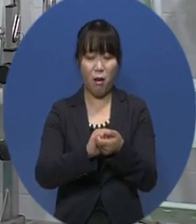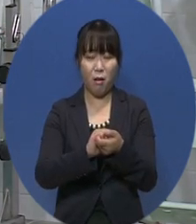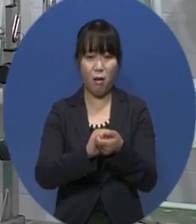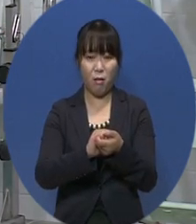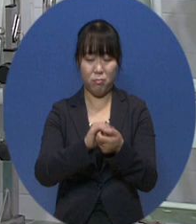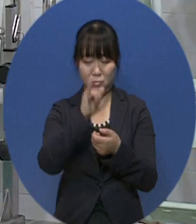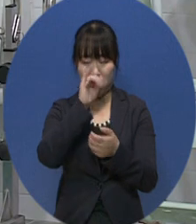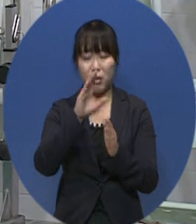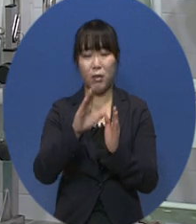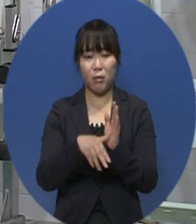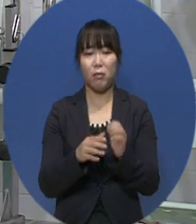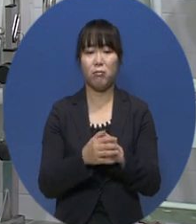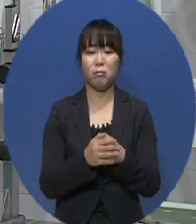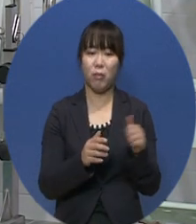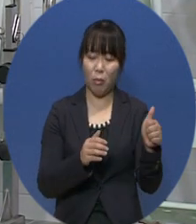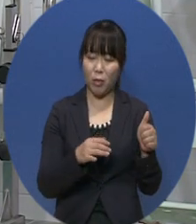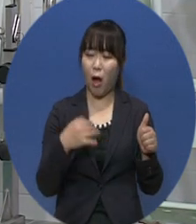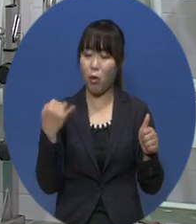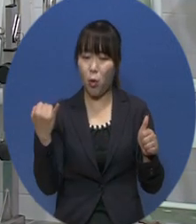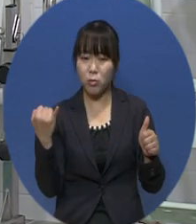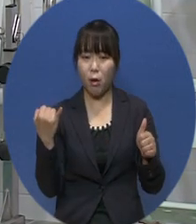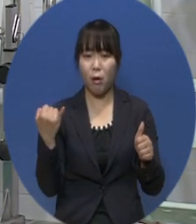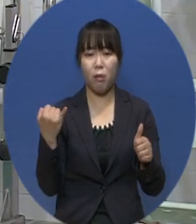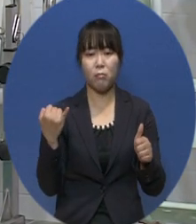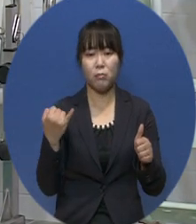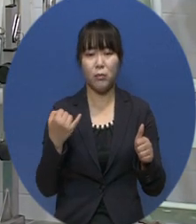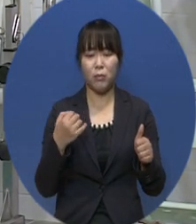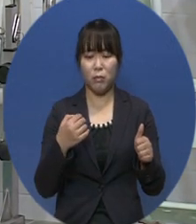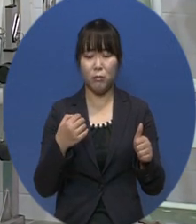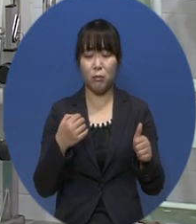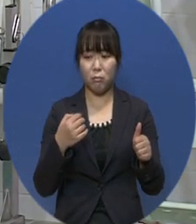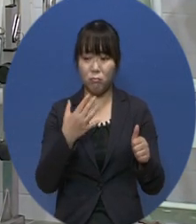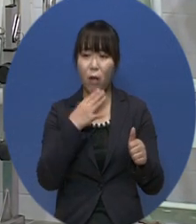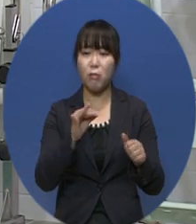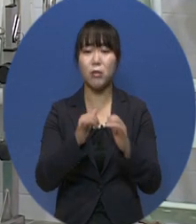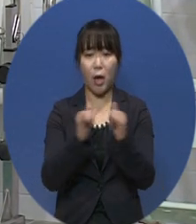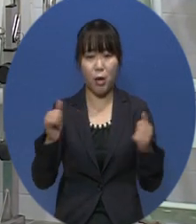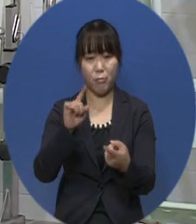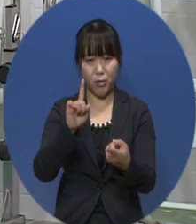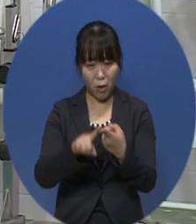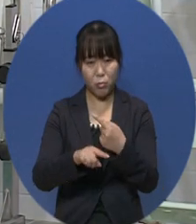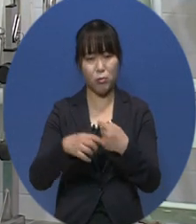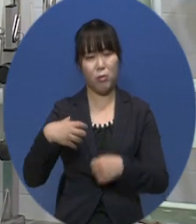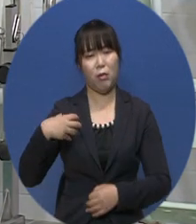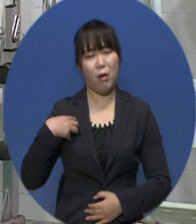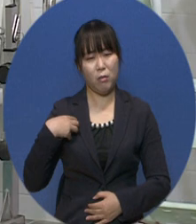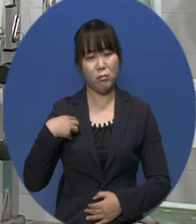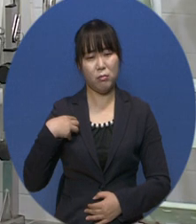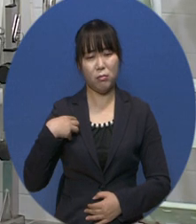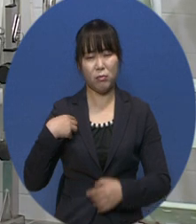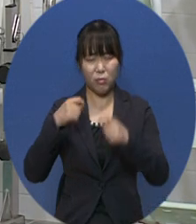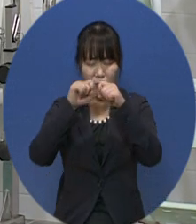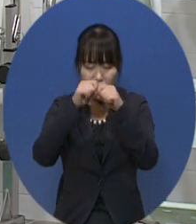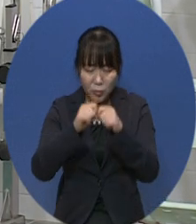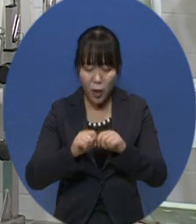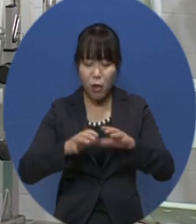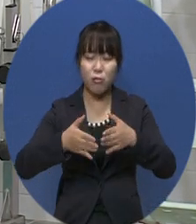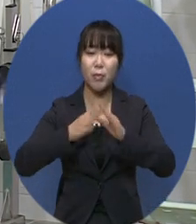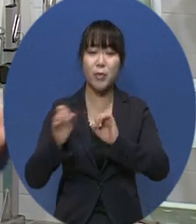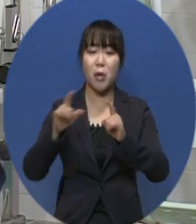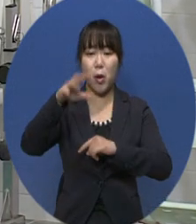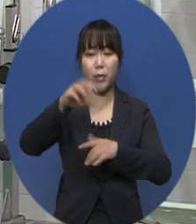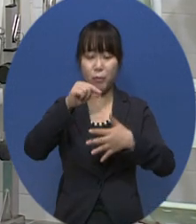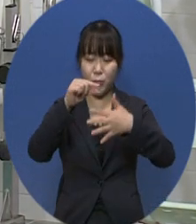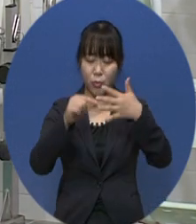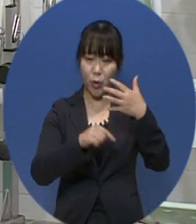또 아, 남자로서 여자로서 사람으로서의 역할 이런 부분들까지 세세한 것까지 또 재활병원에서